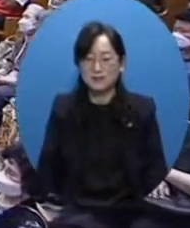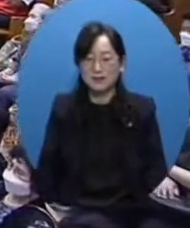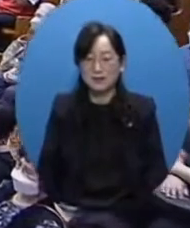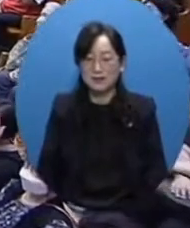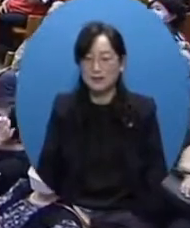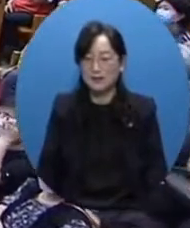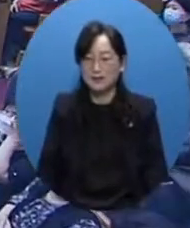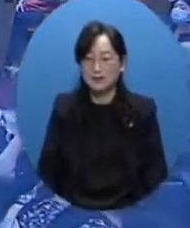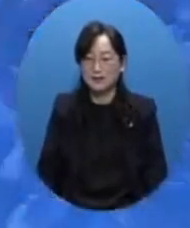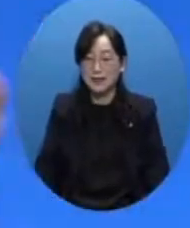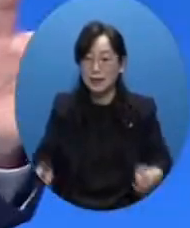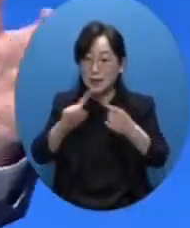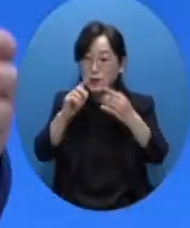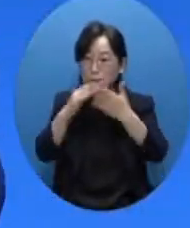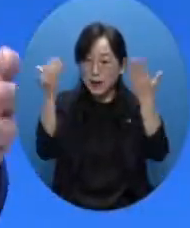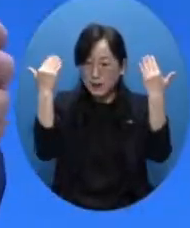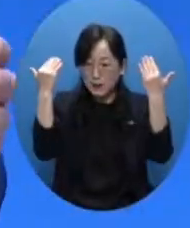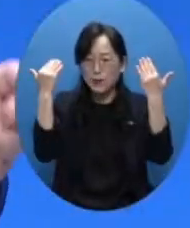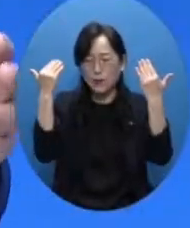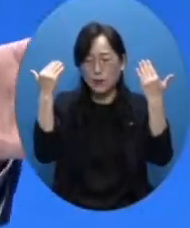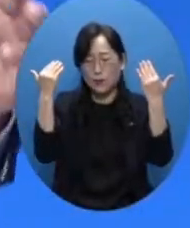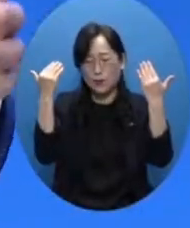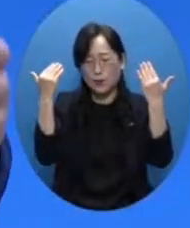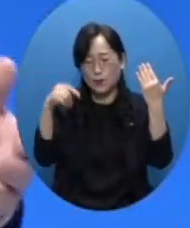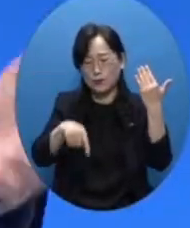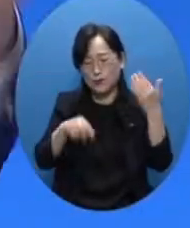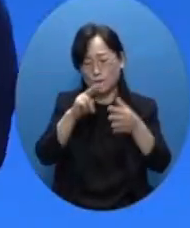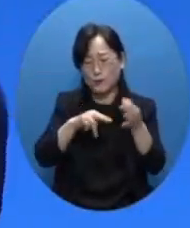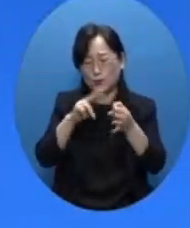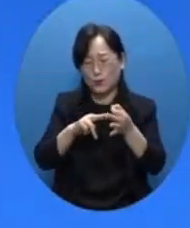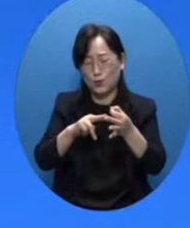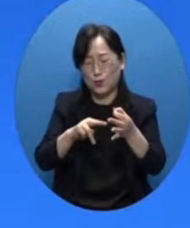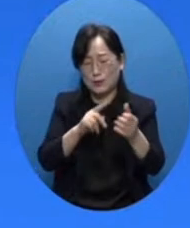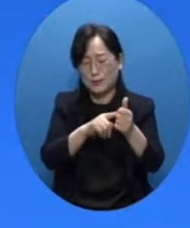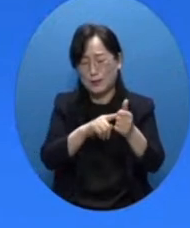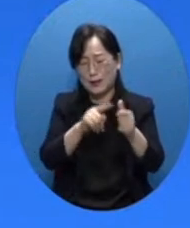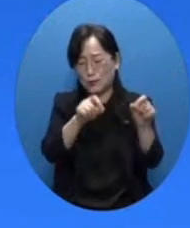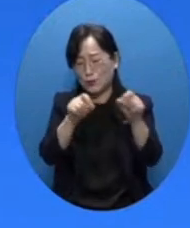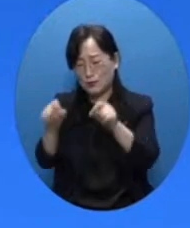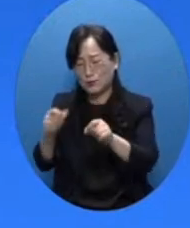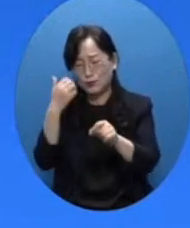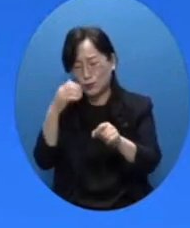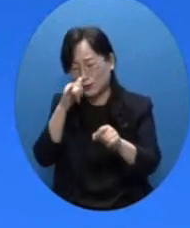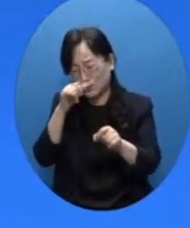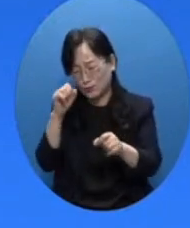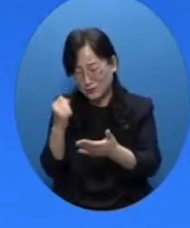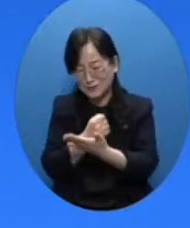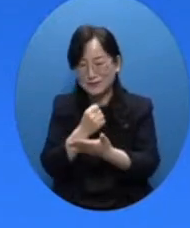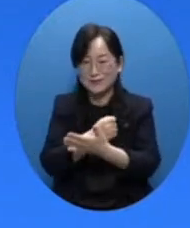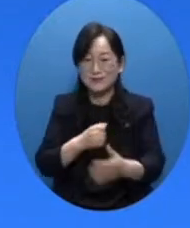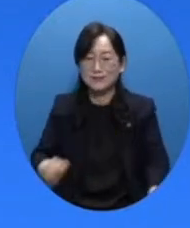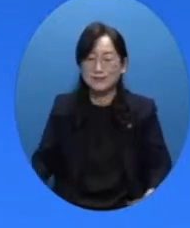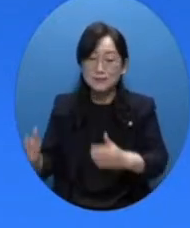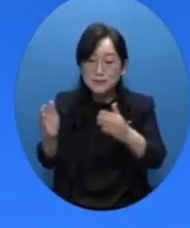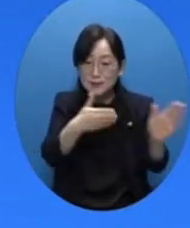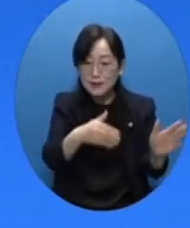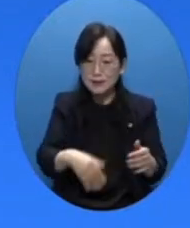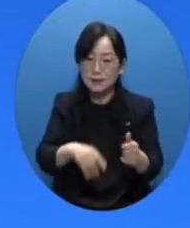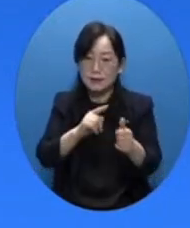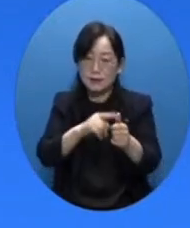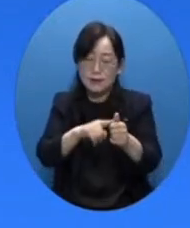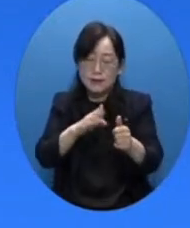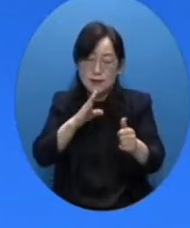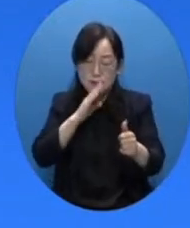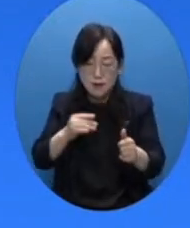우리 교회에 교 약해도 이런 첫 청년들 몇 사람만 있어 금암동 할 것 같애 그는 과학자 로 교육자로 행정